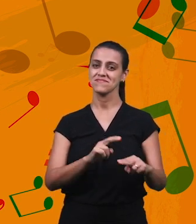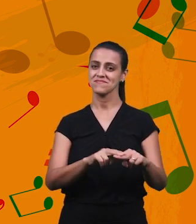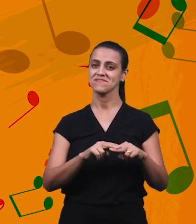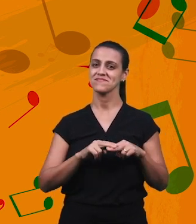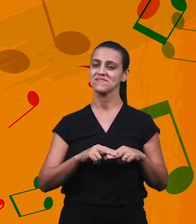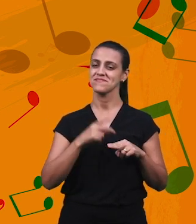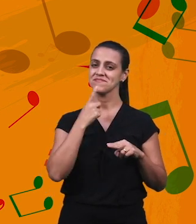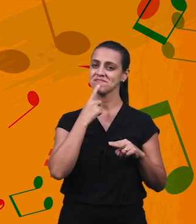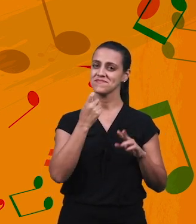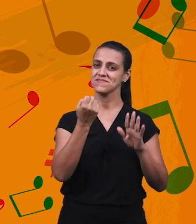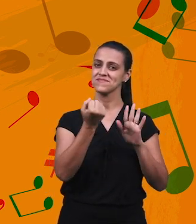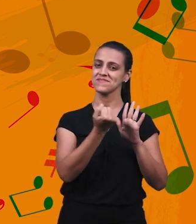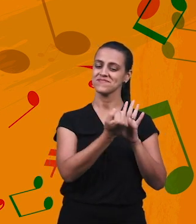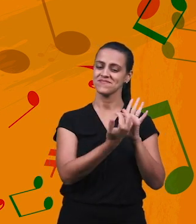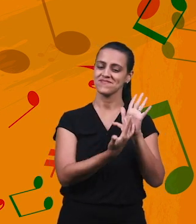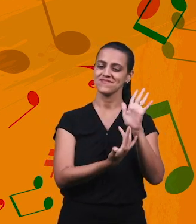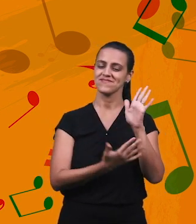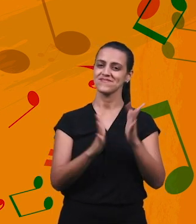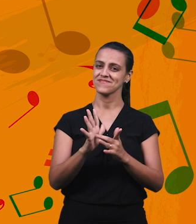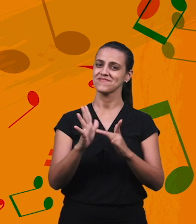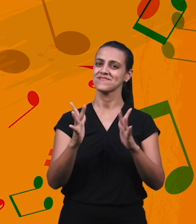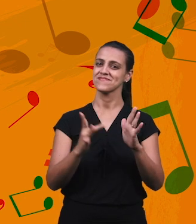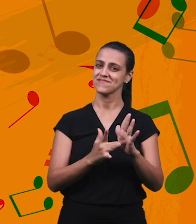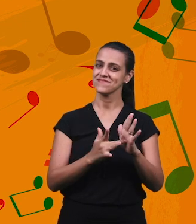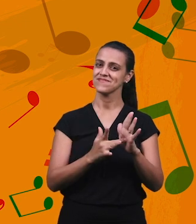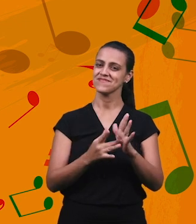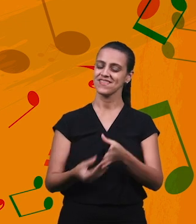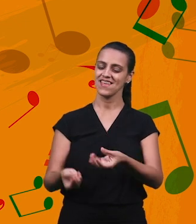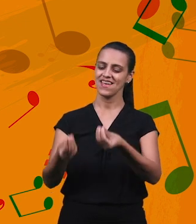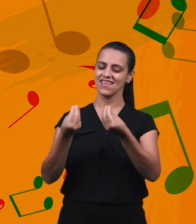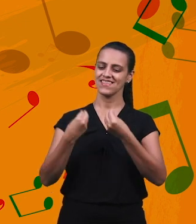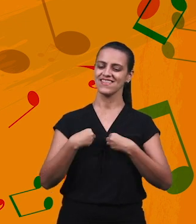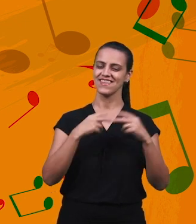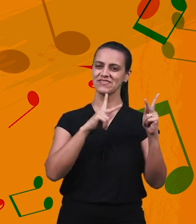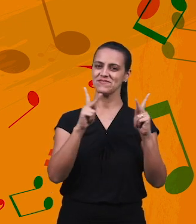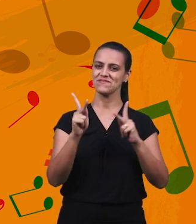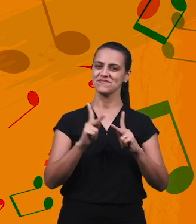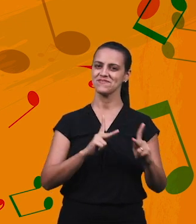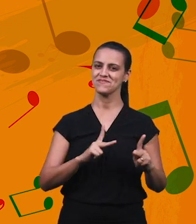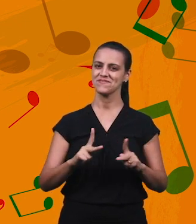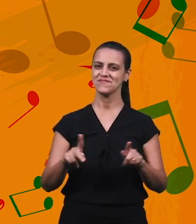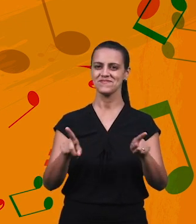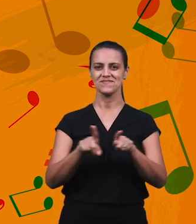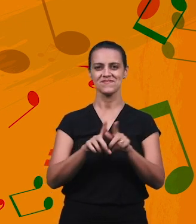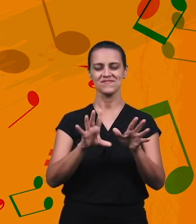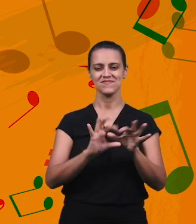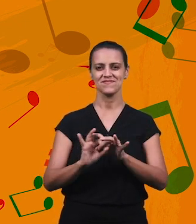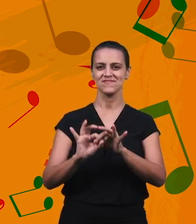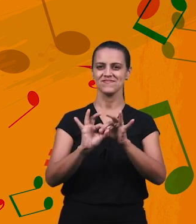Pelo sangue de Jesus,